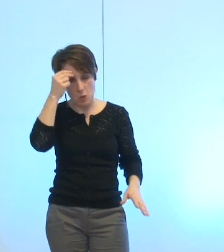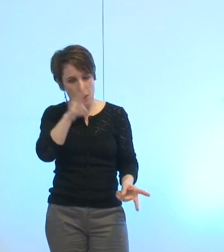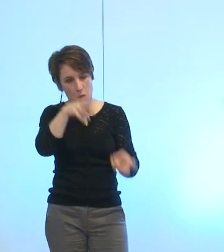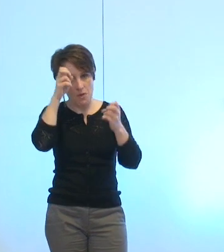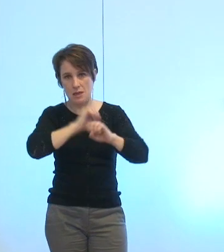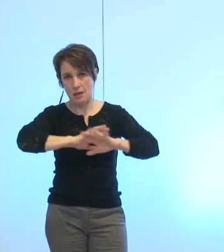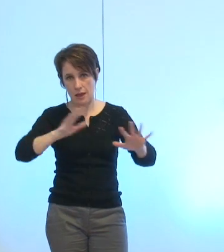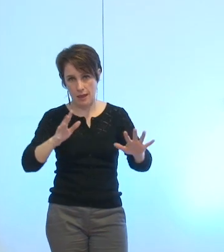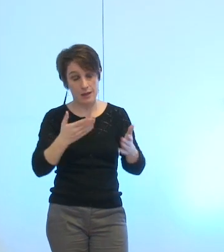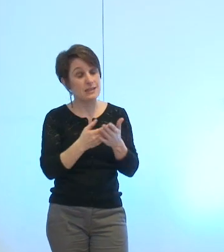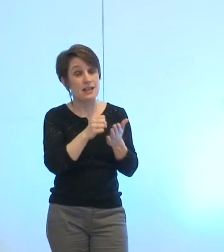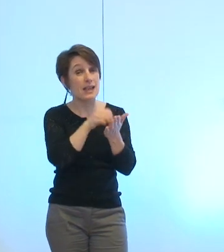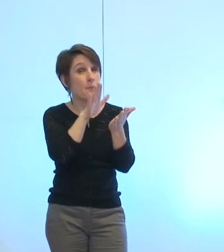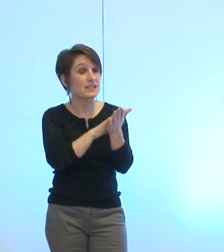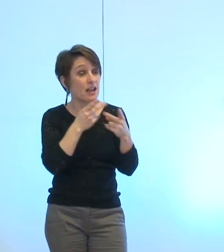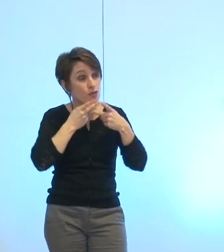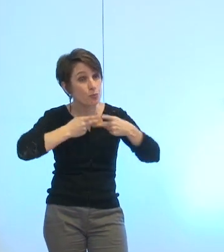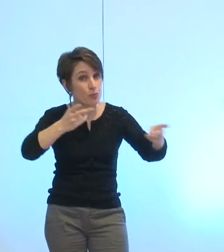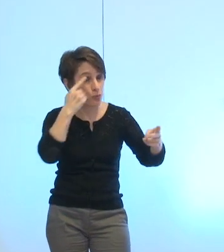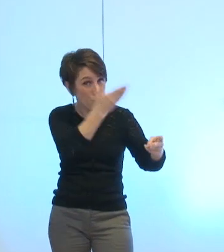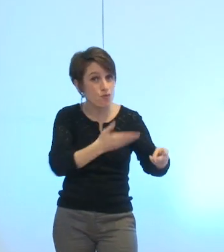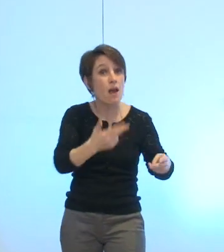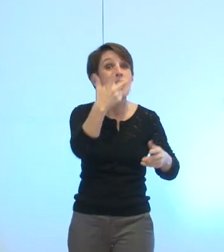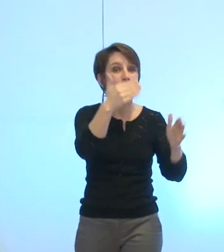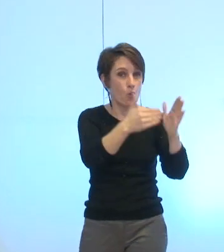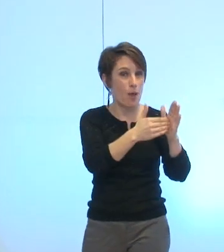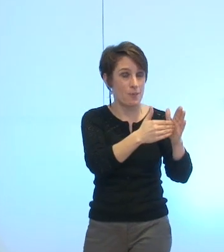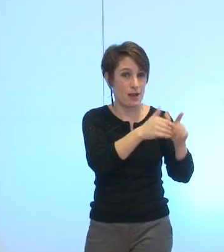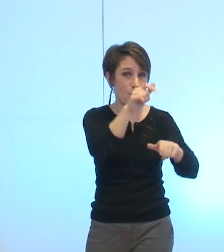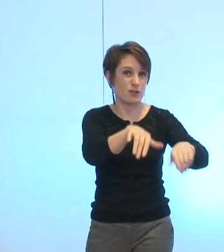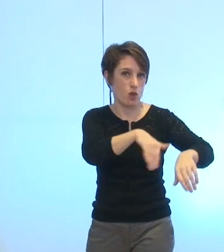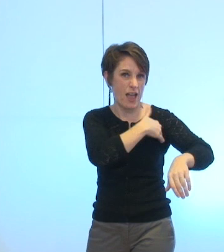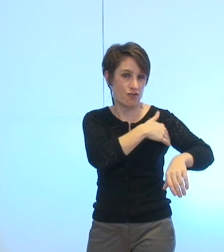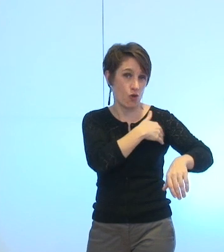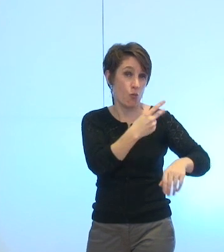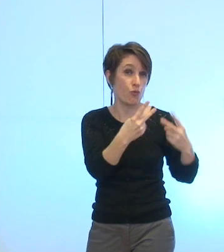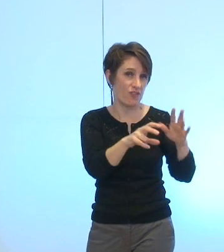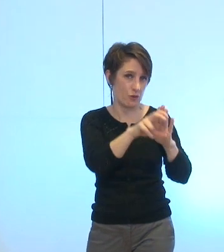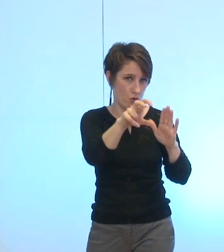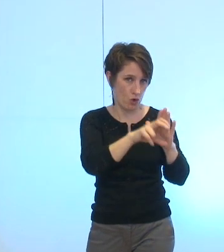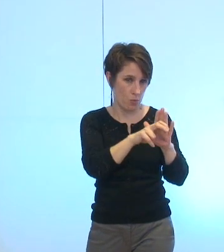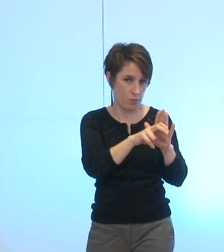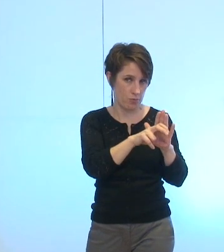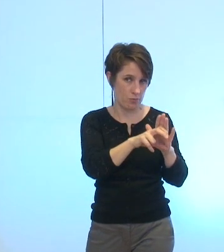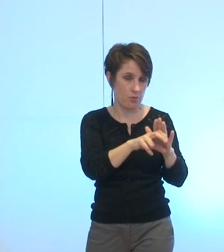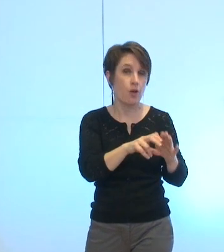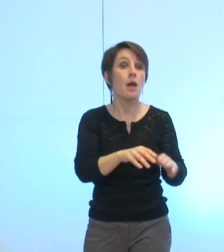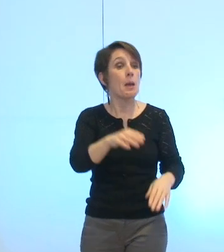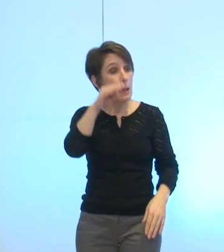la ville votre patron s'engage sur le champ